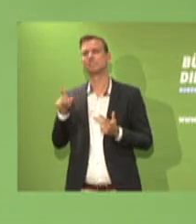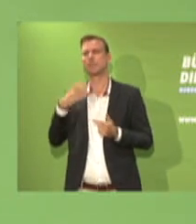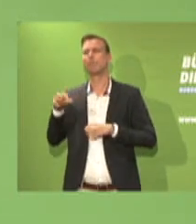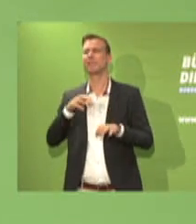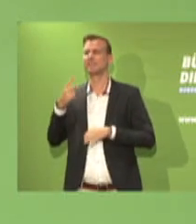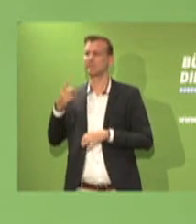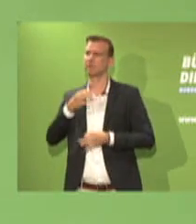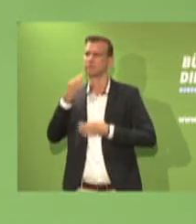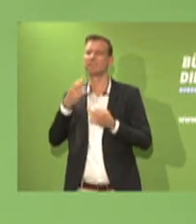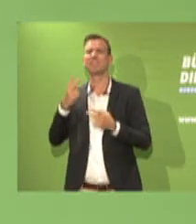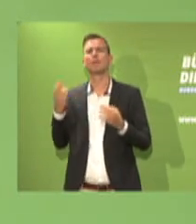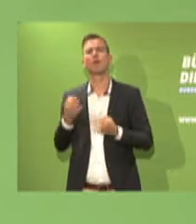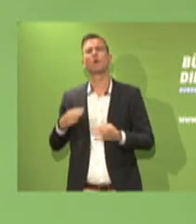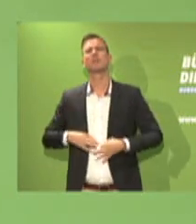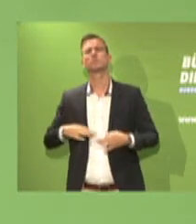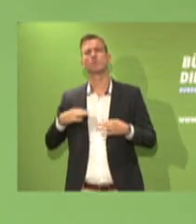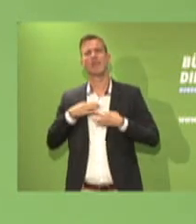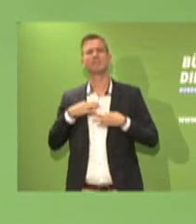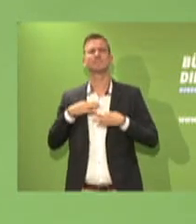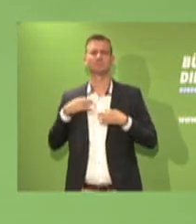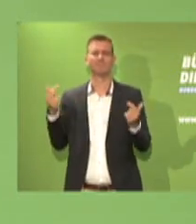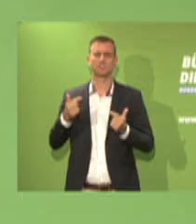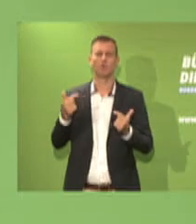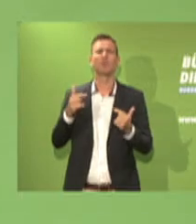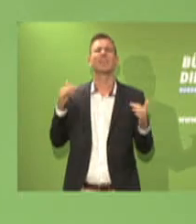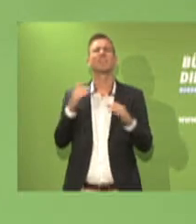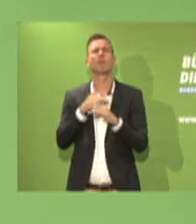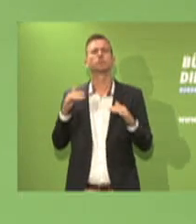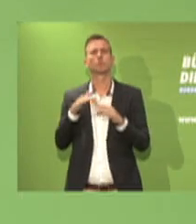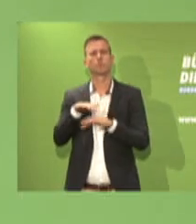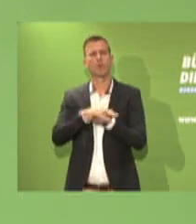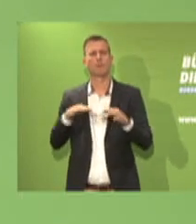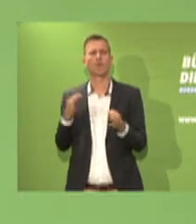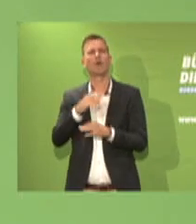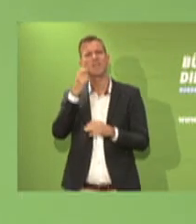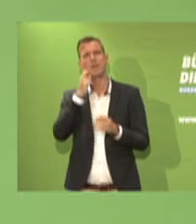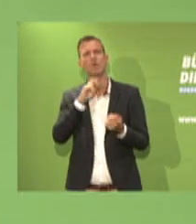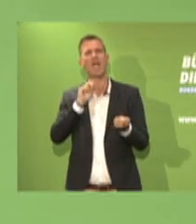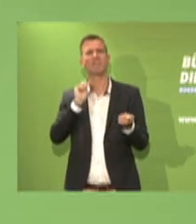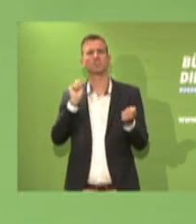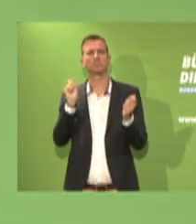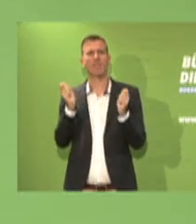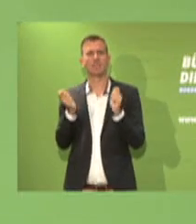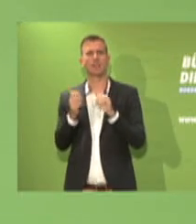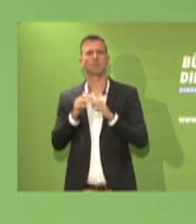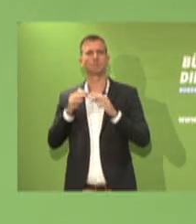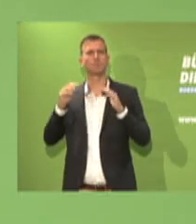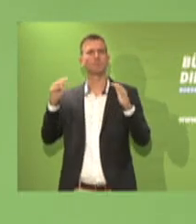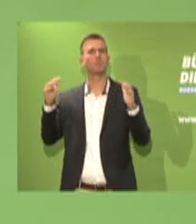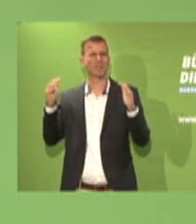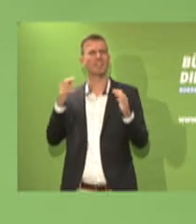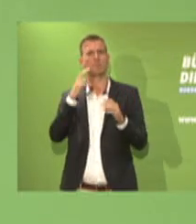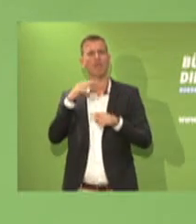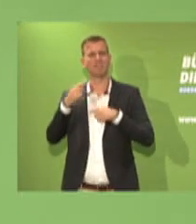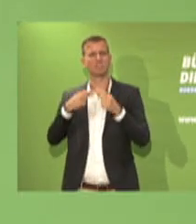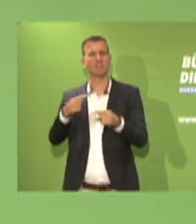eine gute Gesundheitsversorgung und Infrastruktur weiter vor Ort brauchen. Der demografische Wandel, die demografische Entwicklung bedeutet natürlich